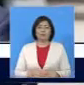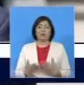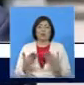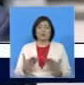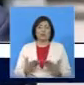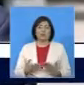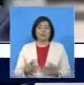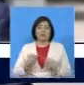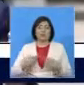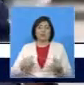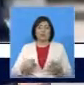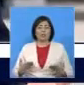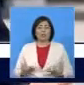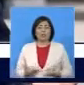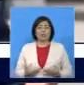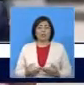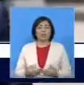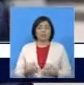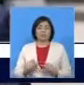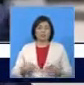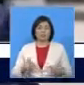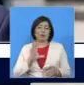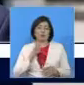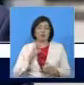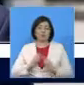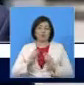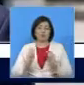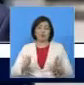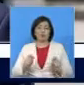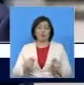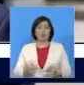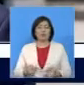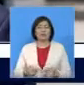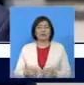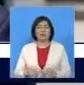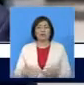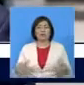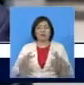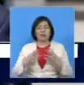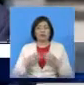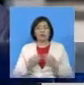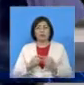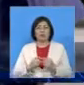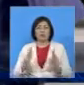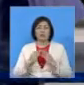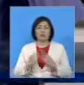Сегодня совсем другая жизнь. Вы живете в другое время. Вас наградили, подарили квартиру. Пусть в ваших семьях царит